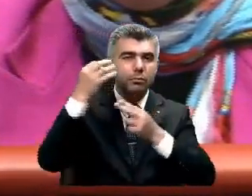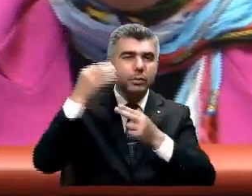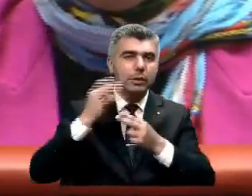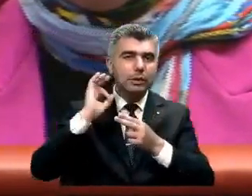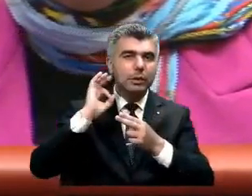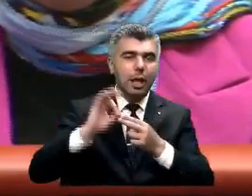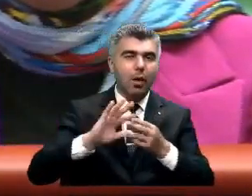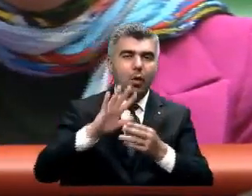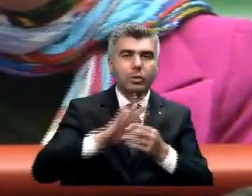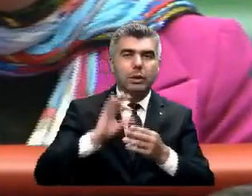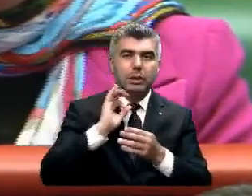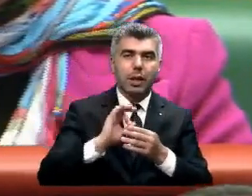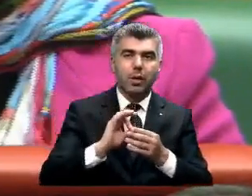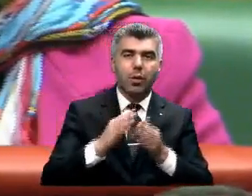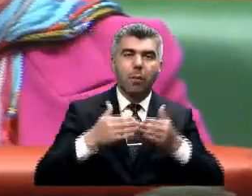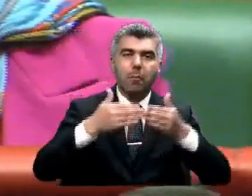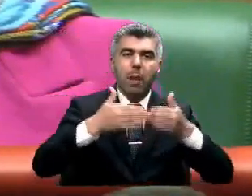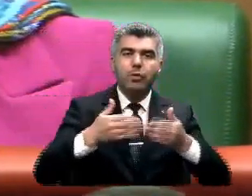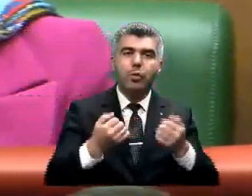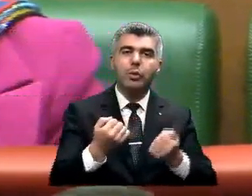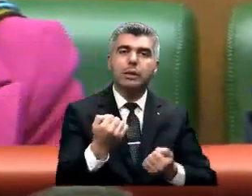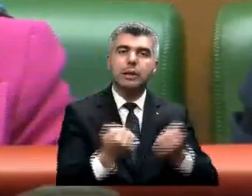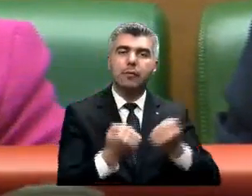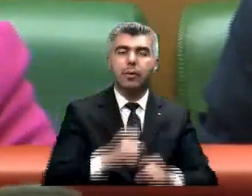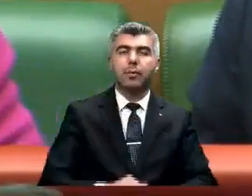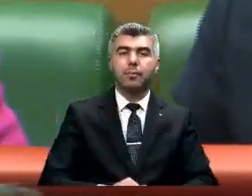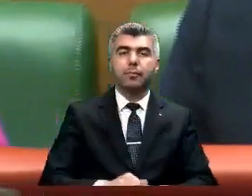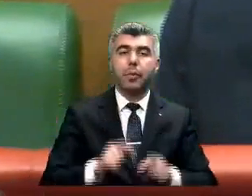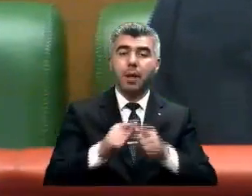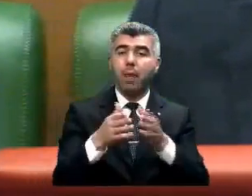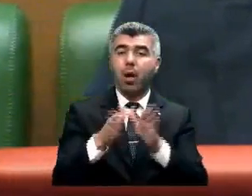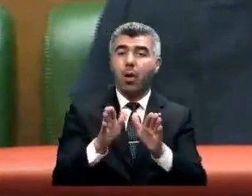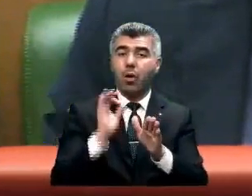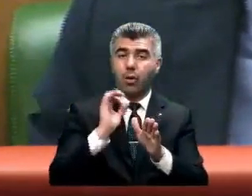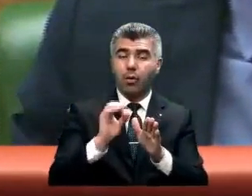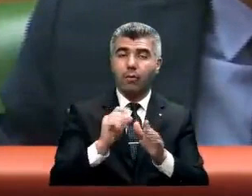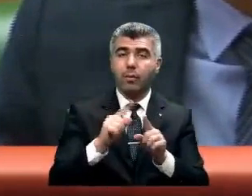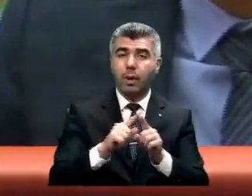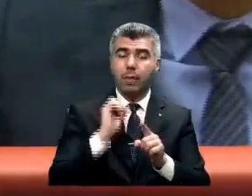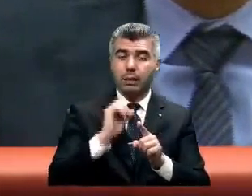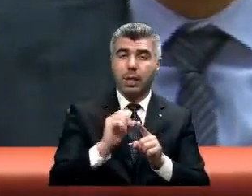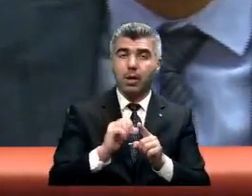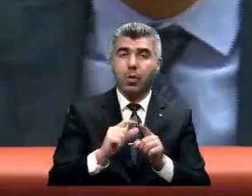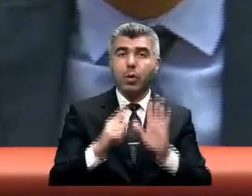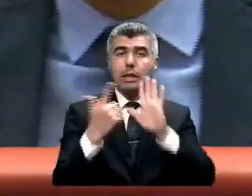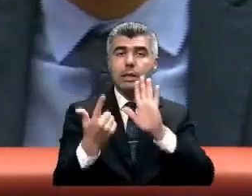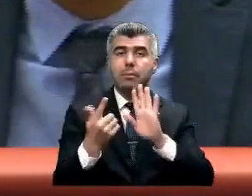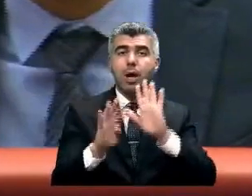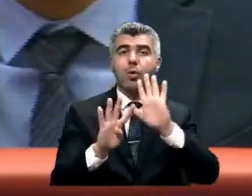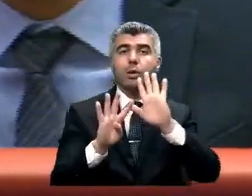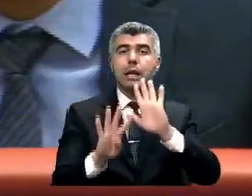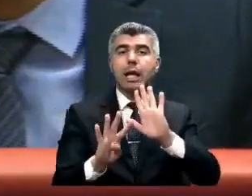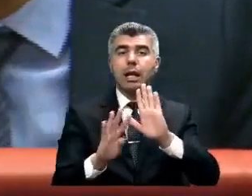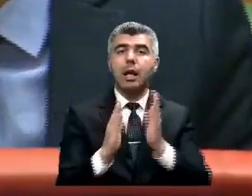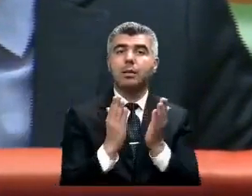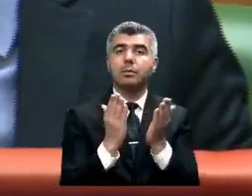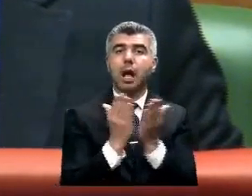والاجازه المهنيه في النقل البحري وقد تخرج هذا الموسم من المعهد فوج مكون من 97